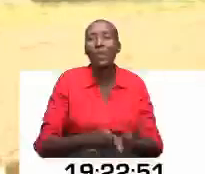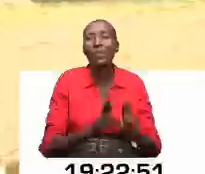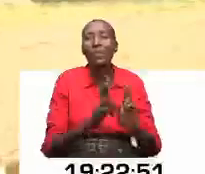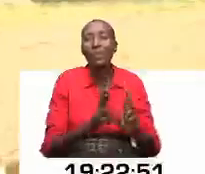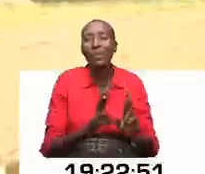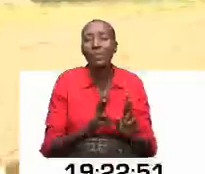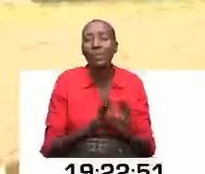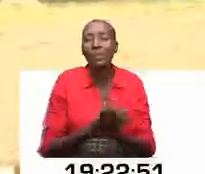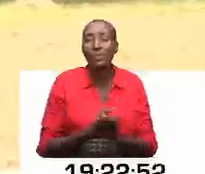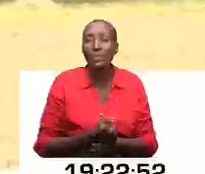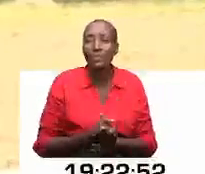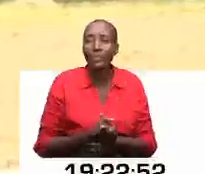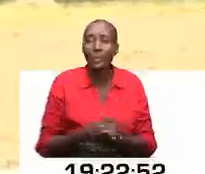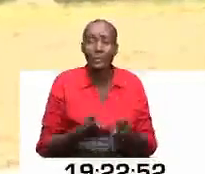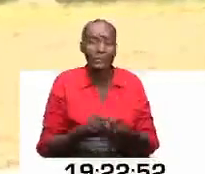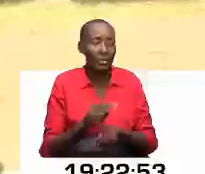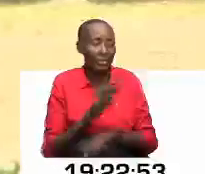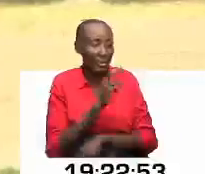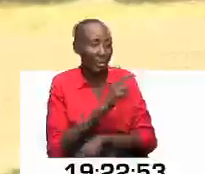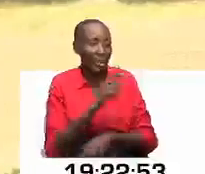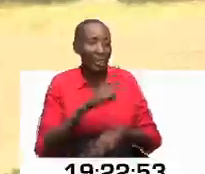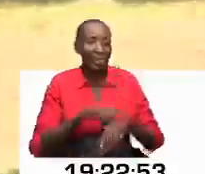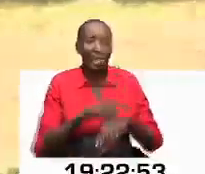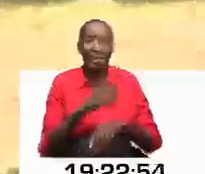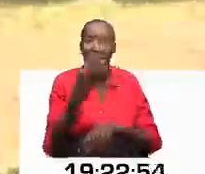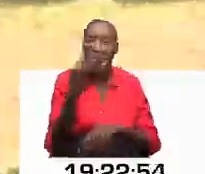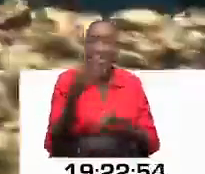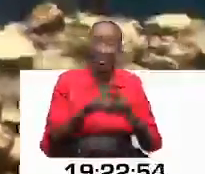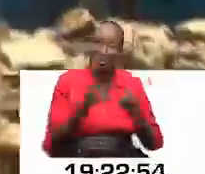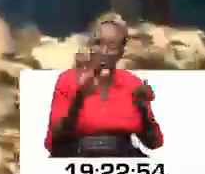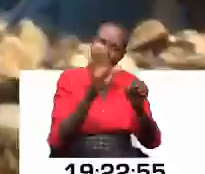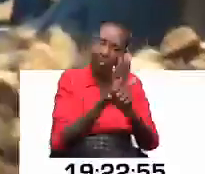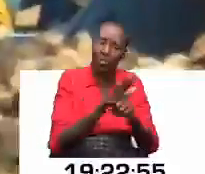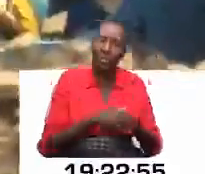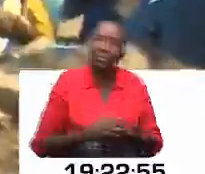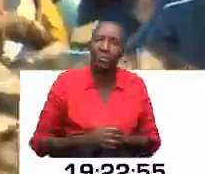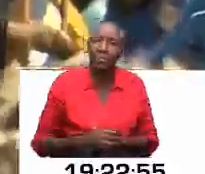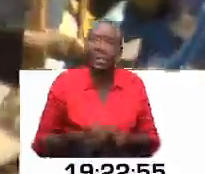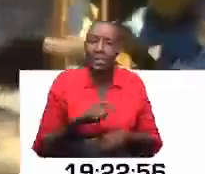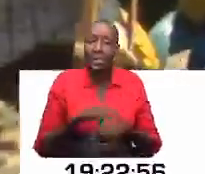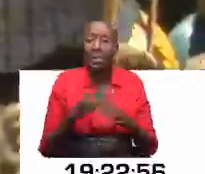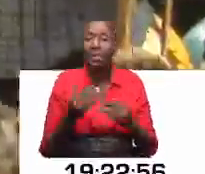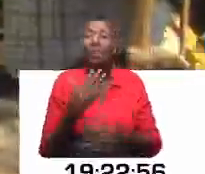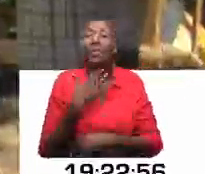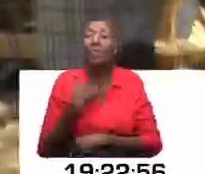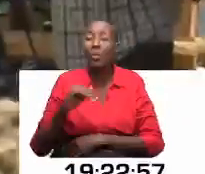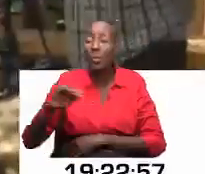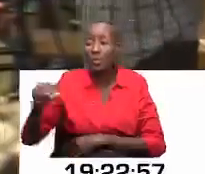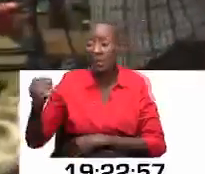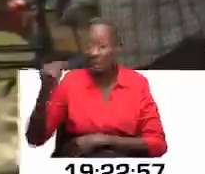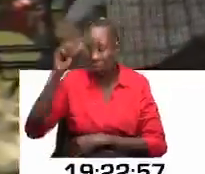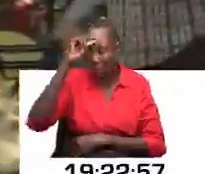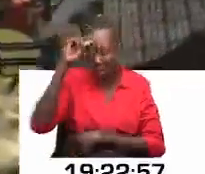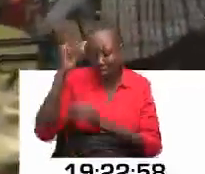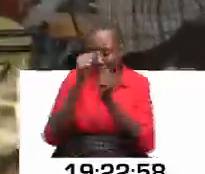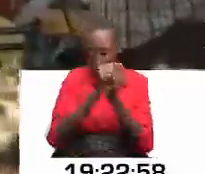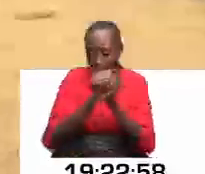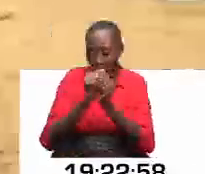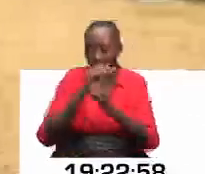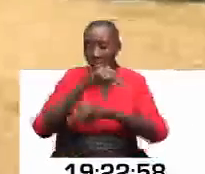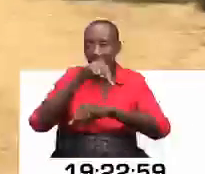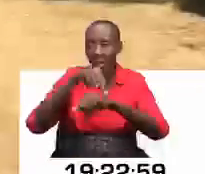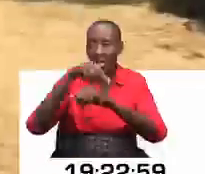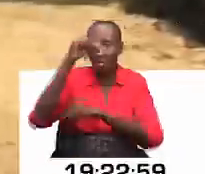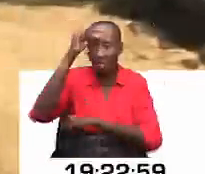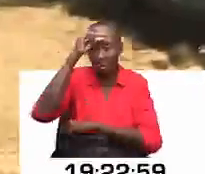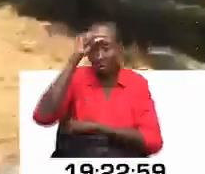iko. Na ikifika saa 9 inakuja mpaka hapa. Kwa sasa wanitaka serikali ya county sambamba na serikali kuu kuingilia